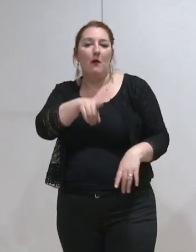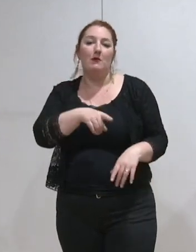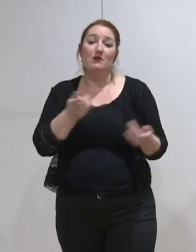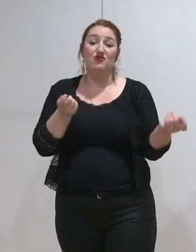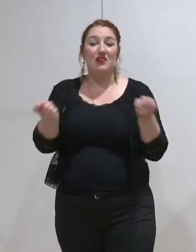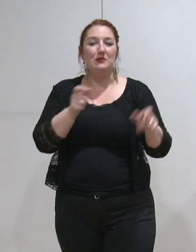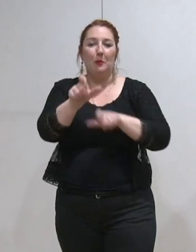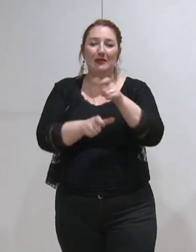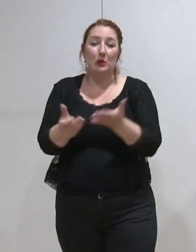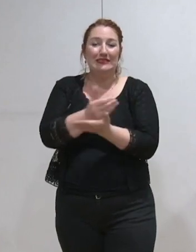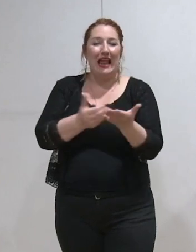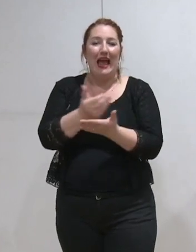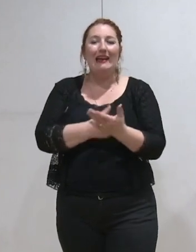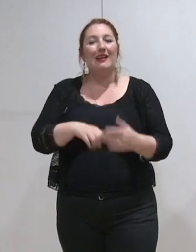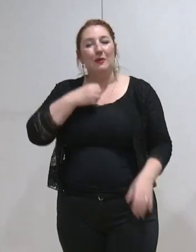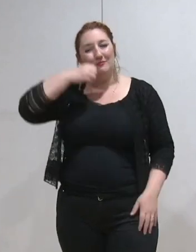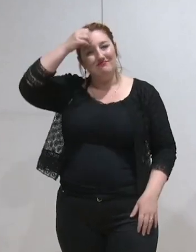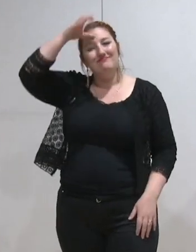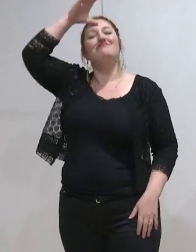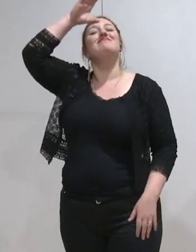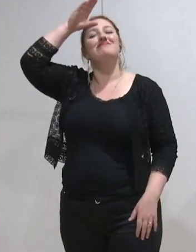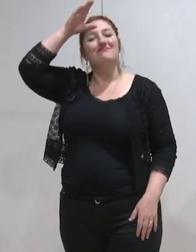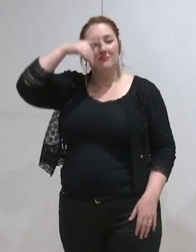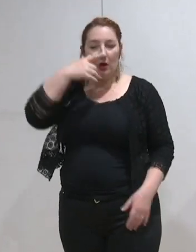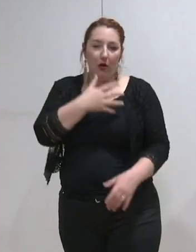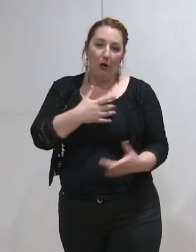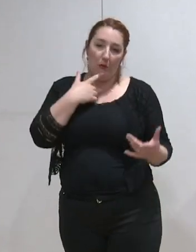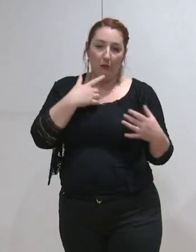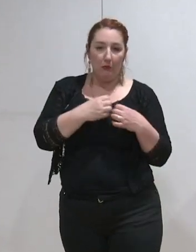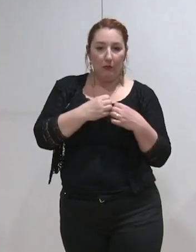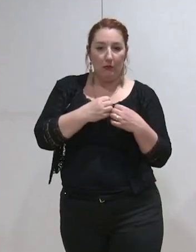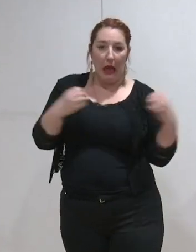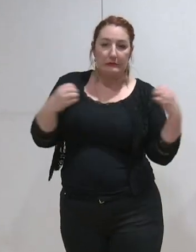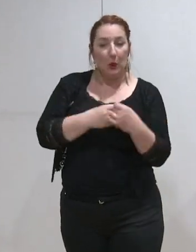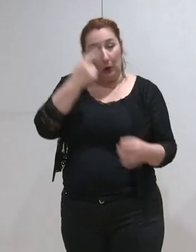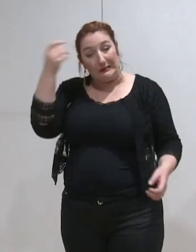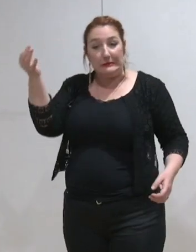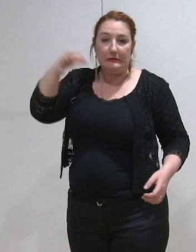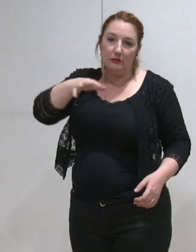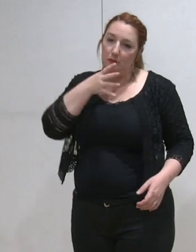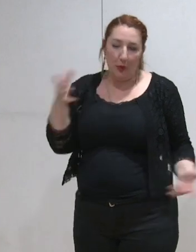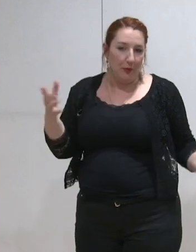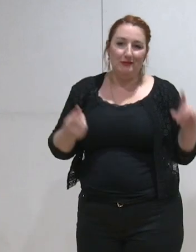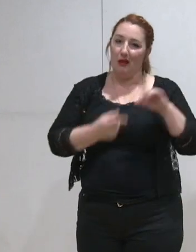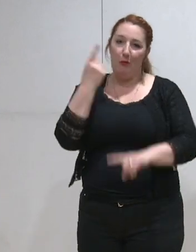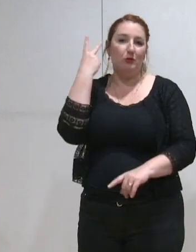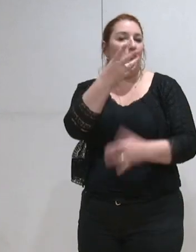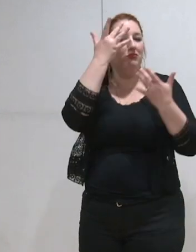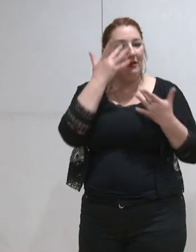gestion des personnels et par conséquent nous sommes plus que dubitatifs